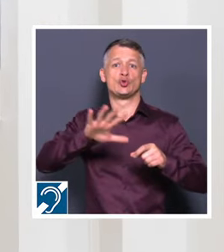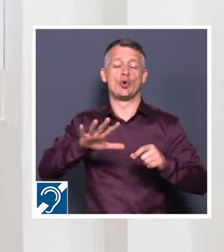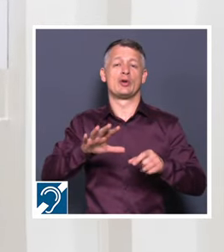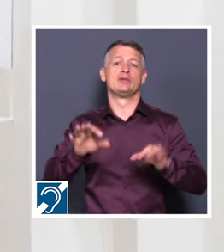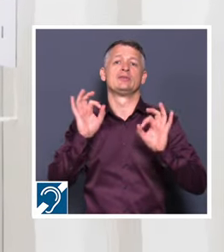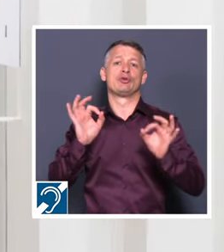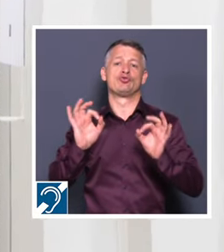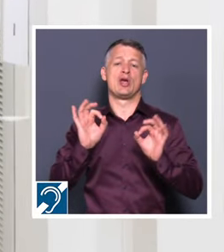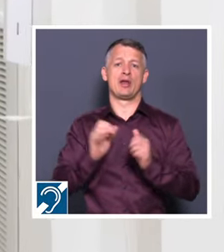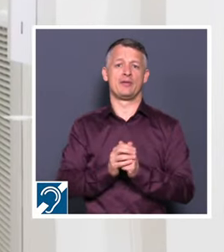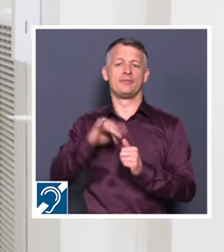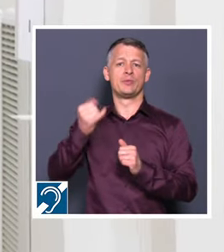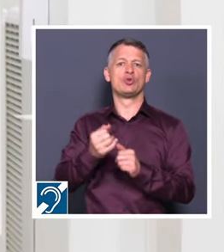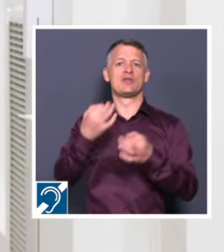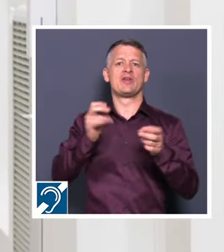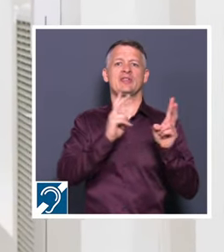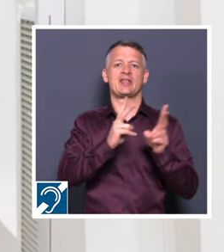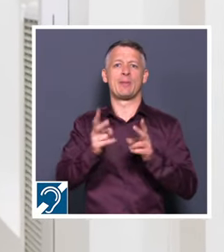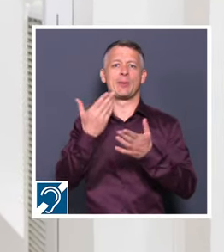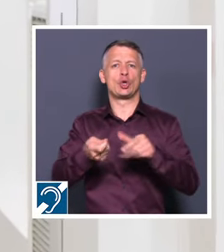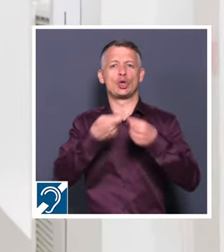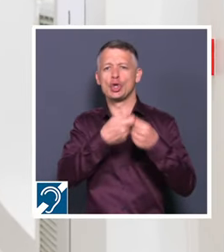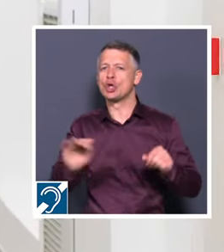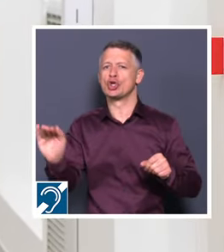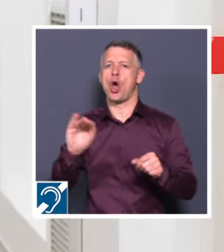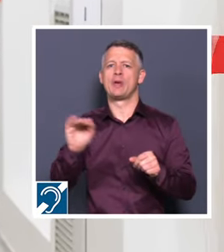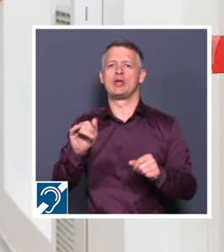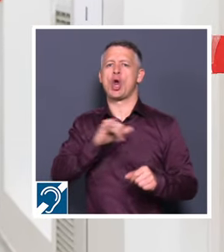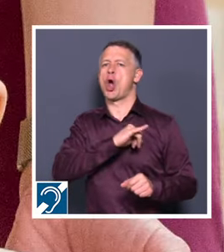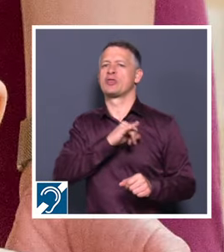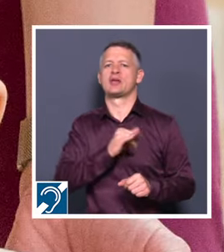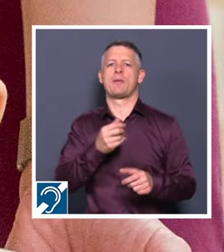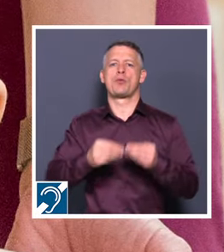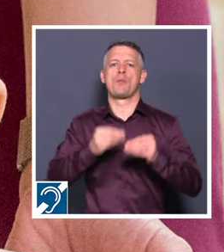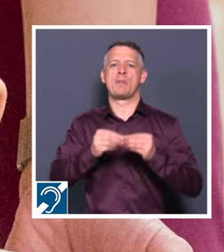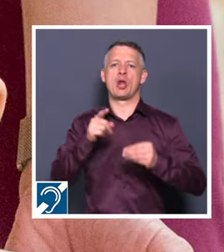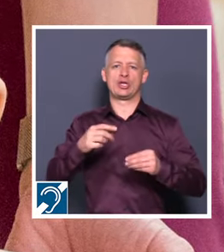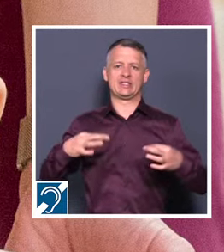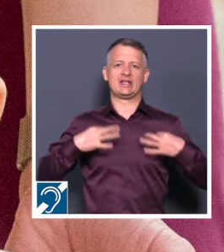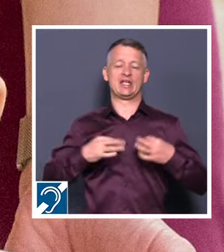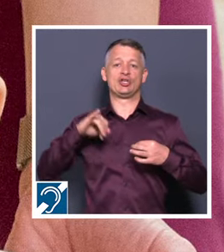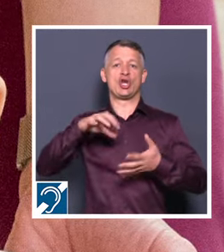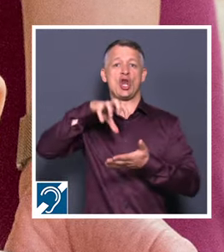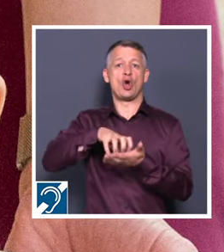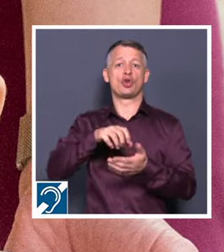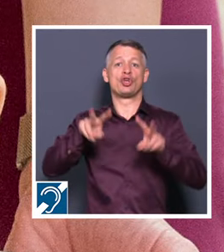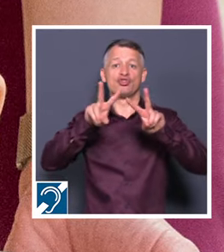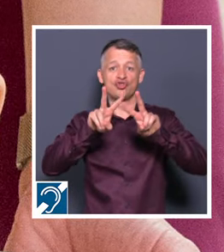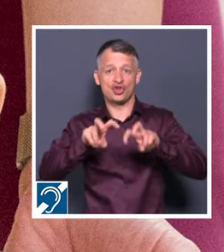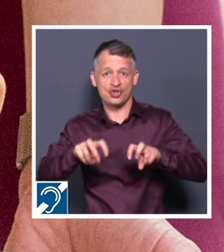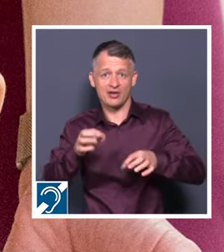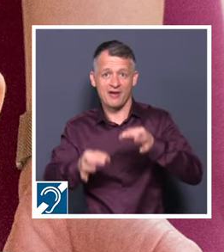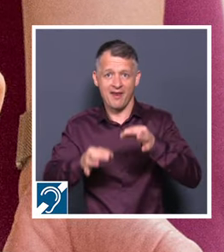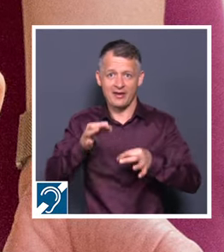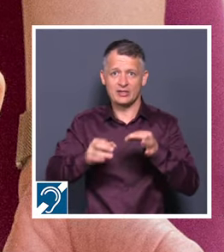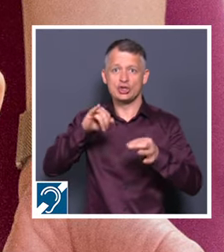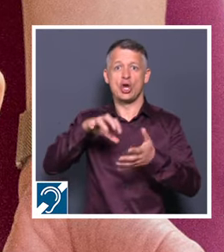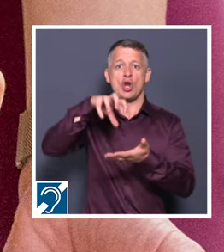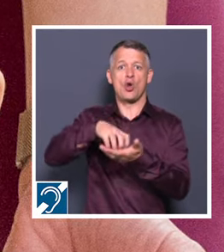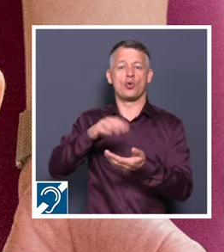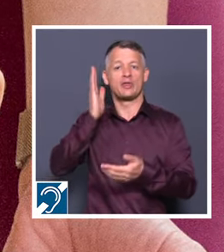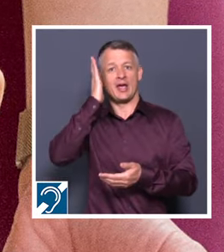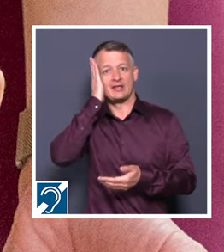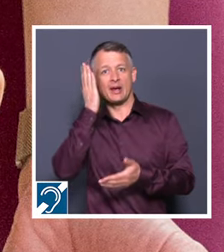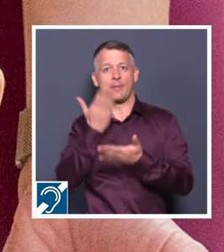fi condiții de tratament pentru toți copiii, indiferent de afecțiunea lor, dar și spații de cercetare, training și locuri de cazare